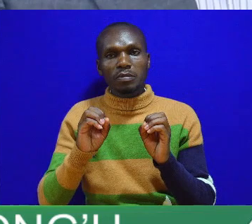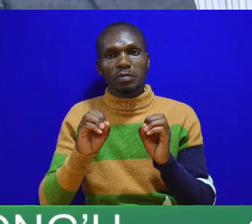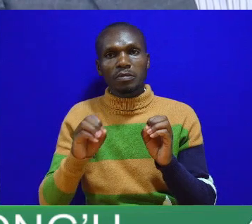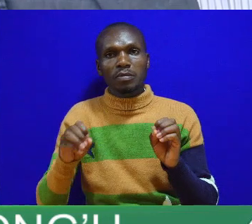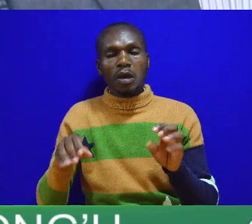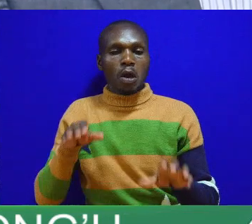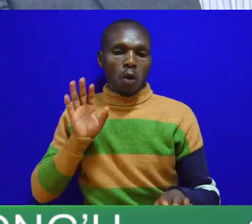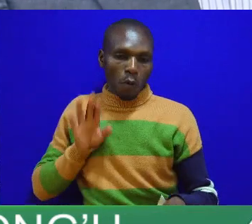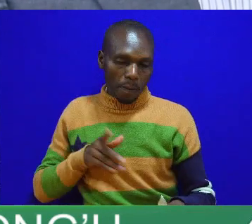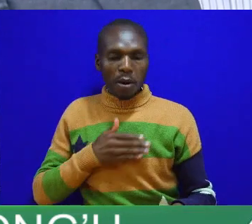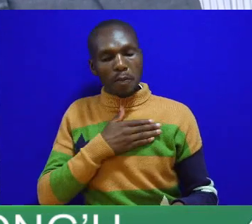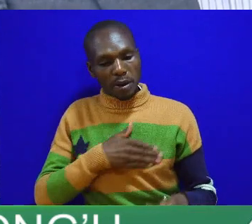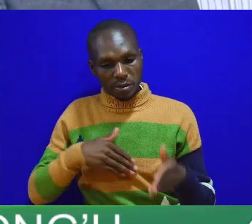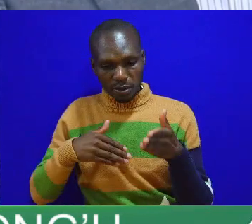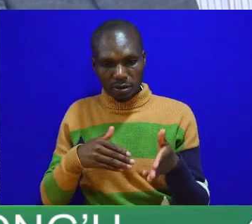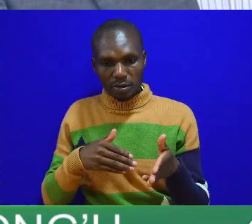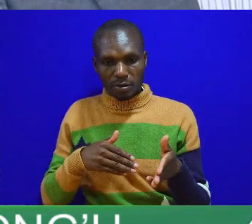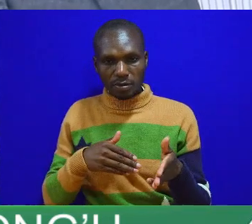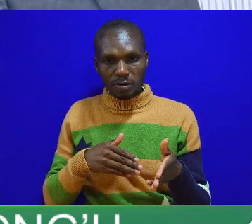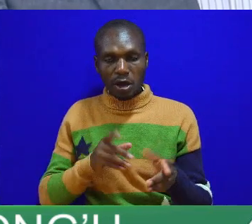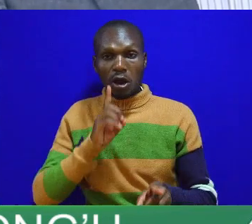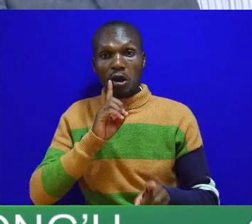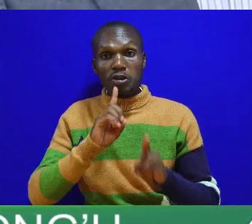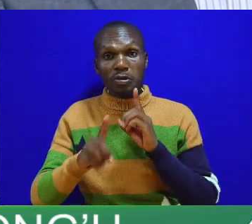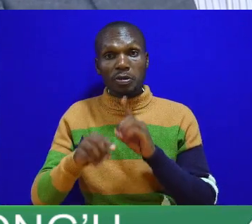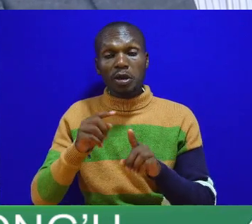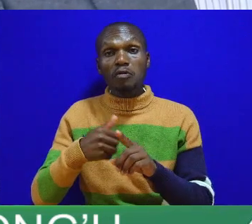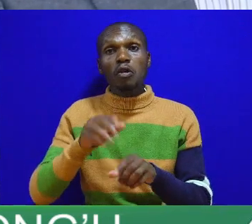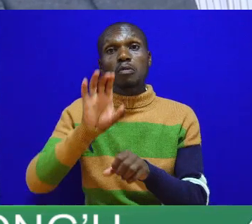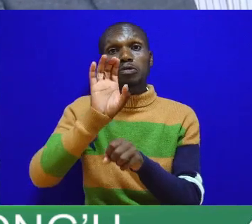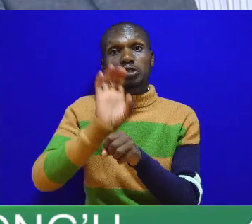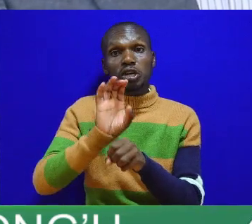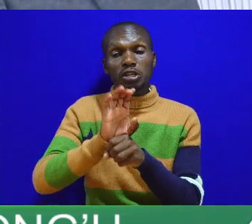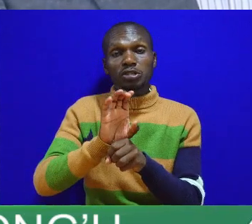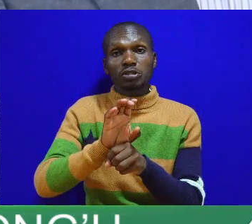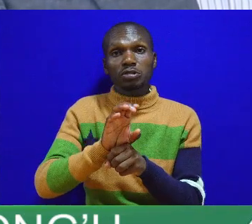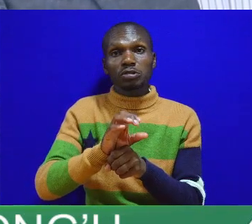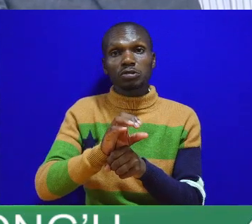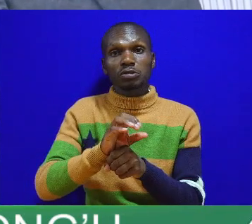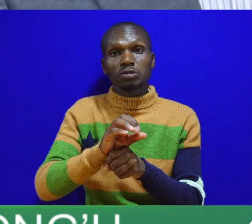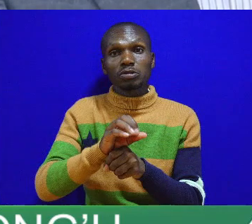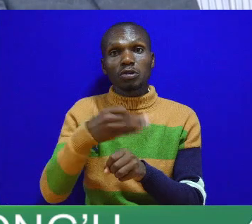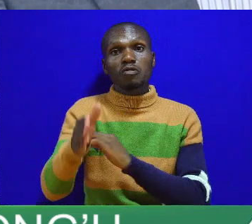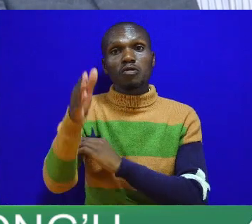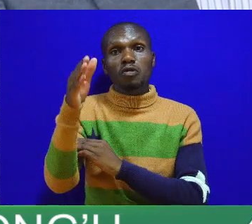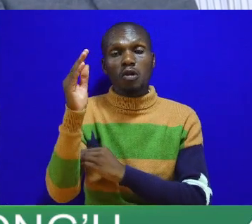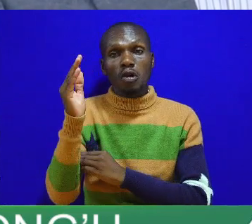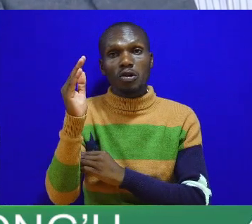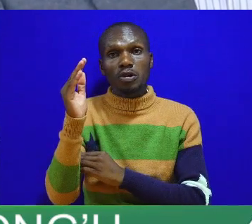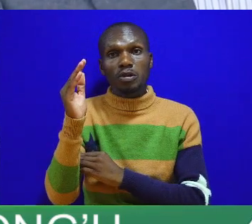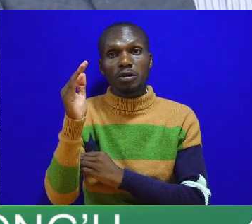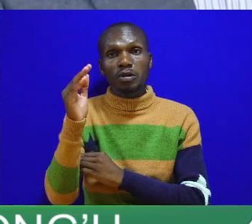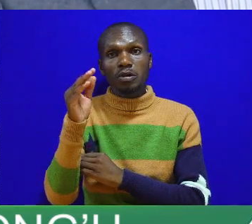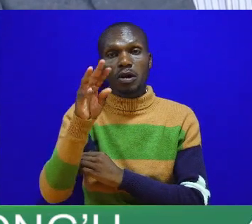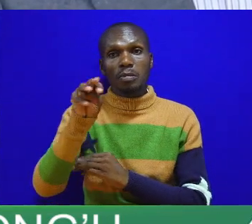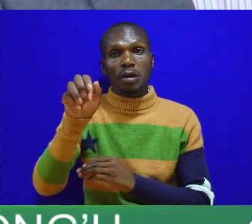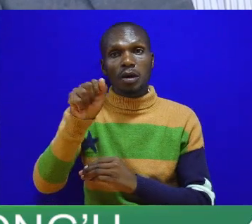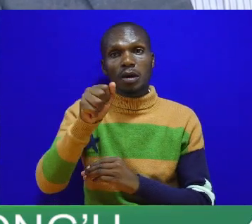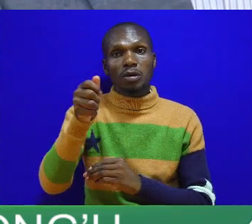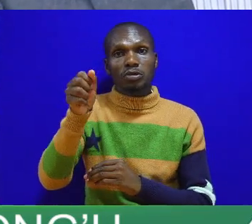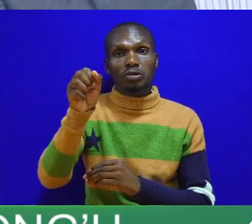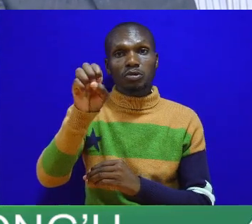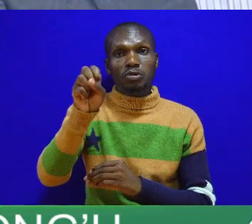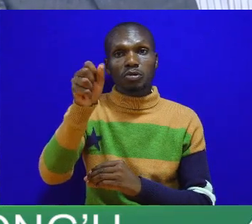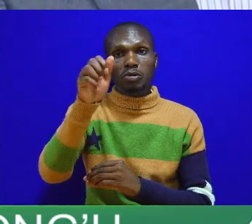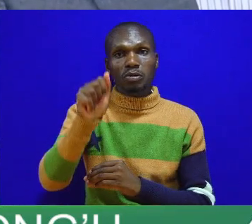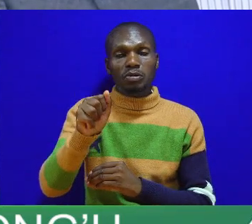baminto iga Jengo kwa na kurue e kanisa ya Church of God e kuru kwa masosa